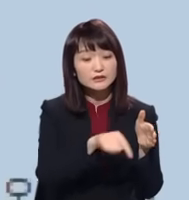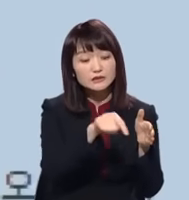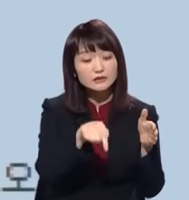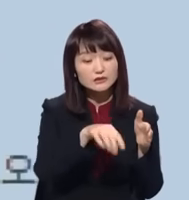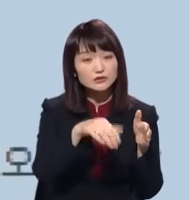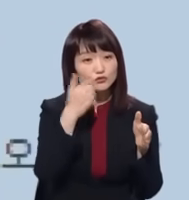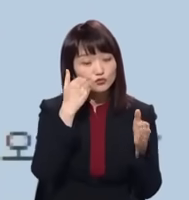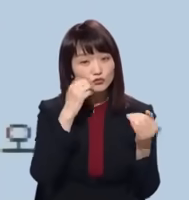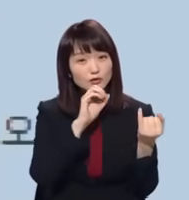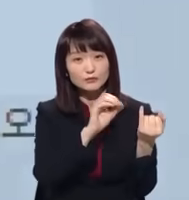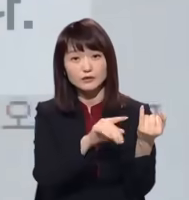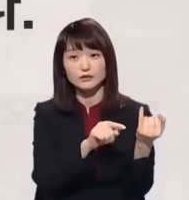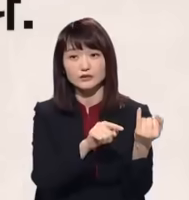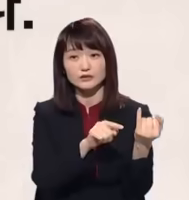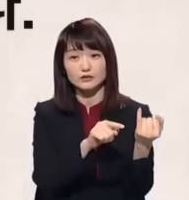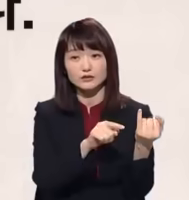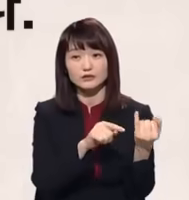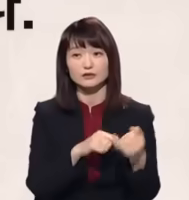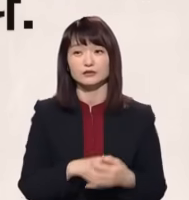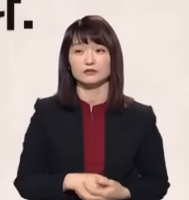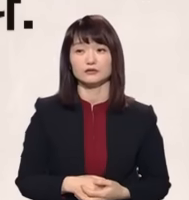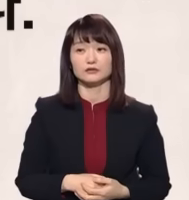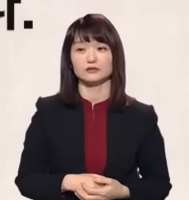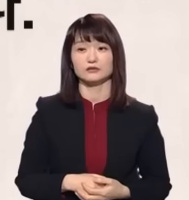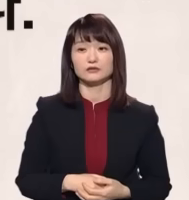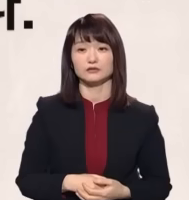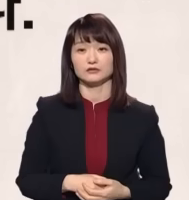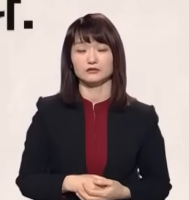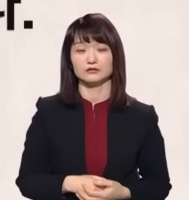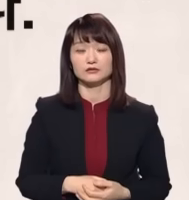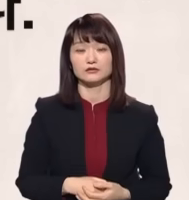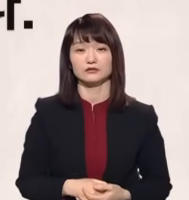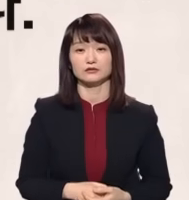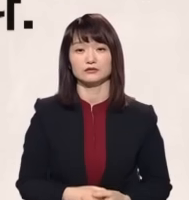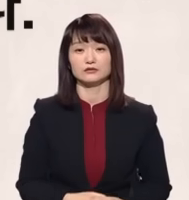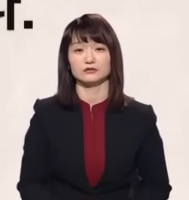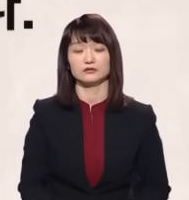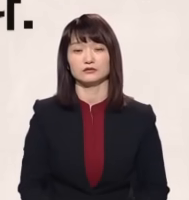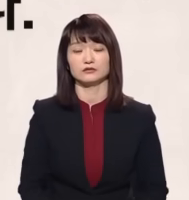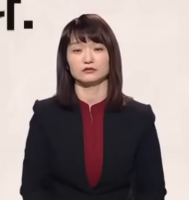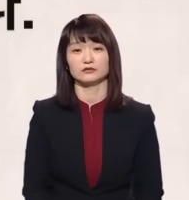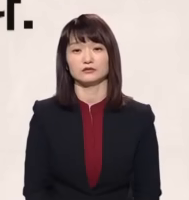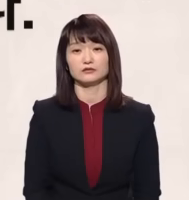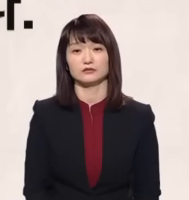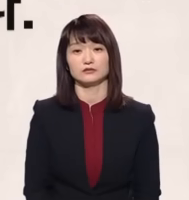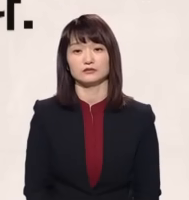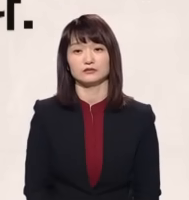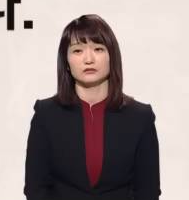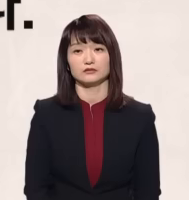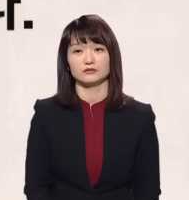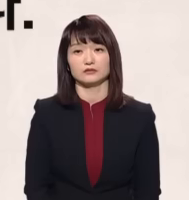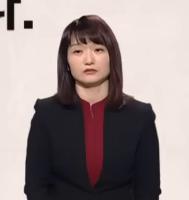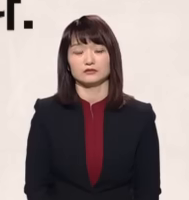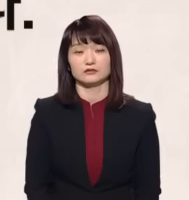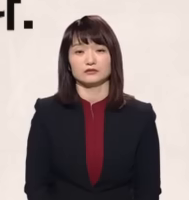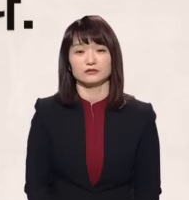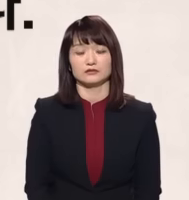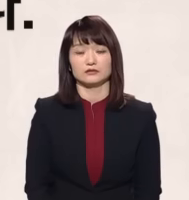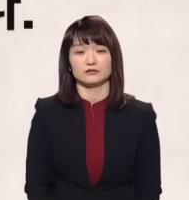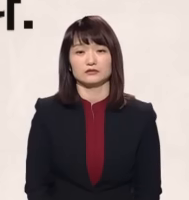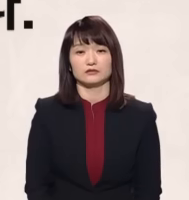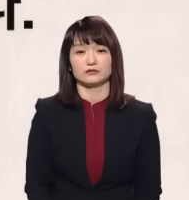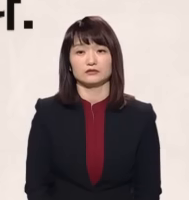누가 얘기를 해줄 수도 있었던 거 아니냐랄 수 있는데, 또 그렇잖아요. 지금 한참 막 지금